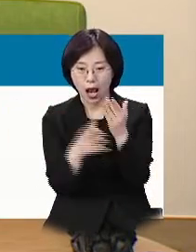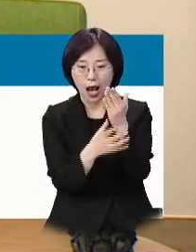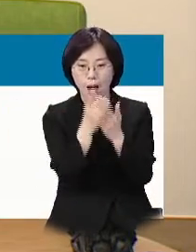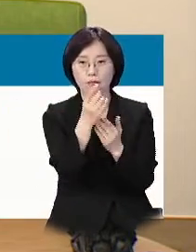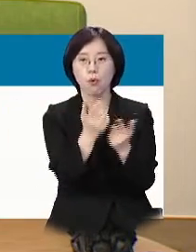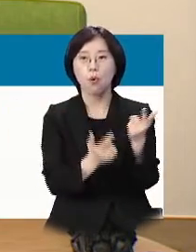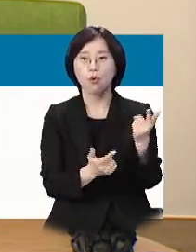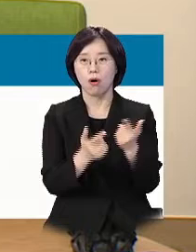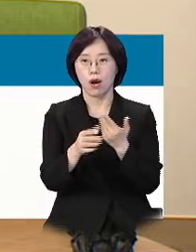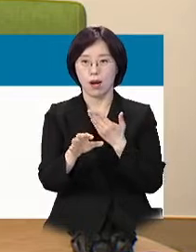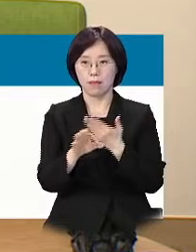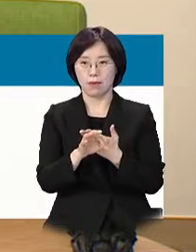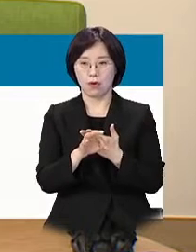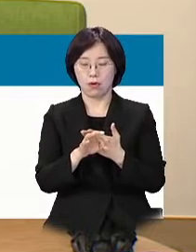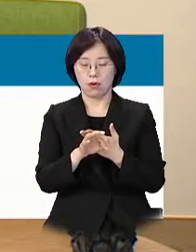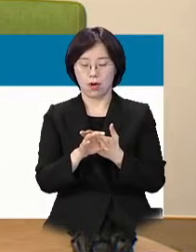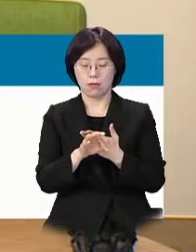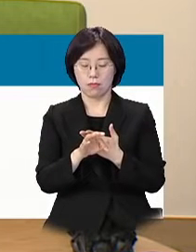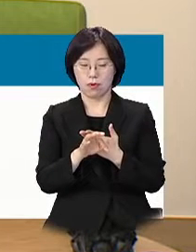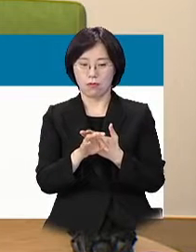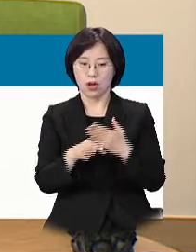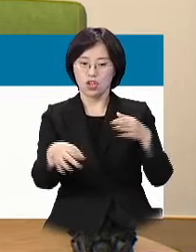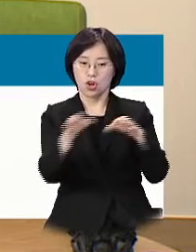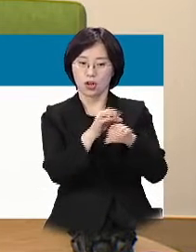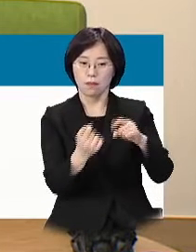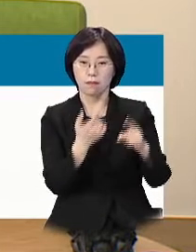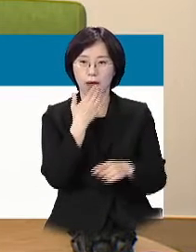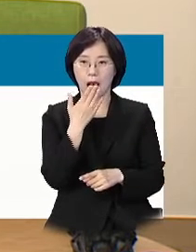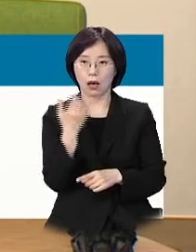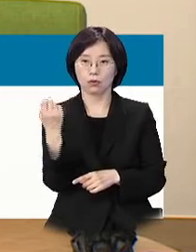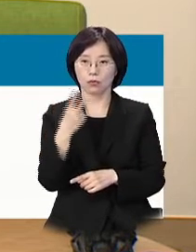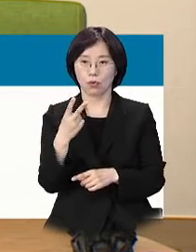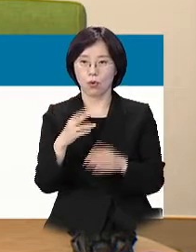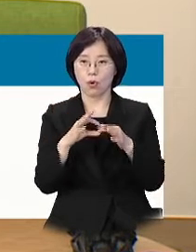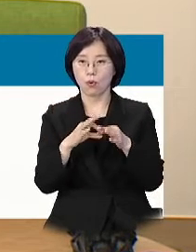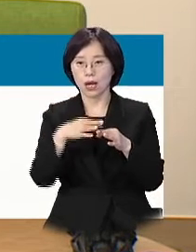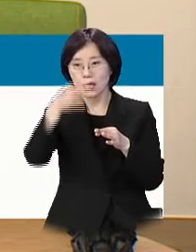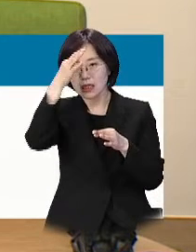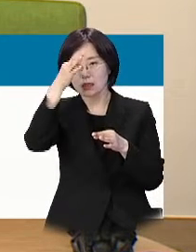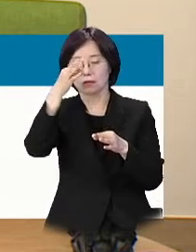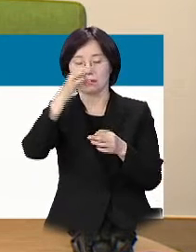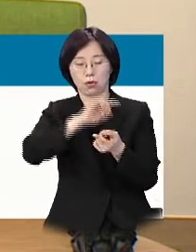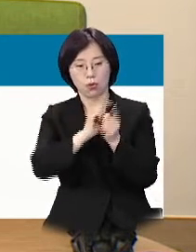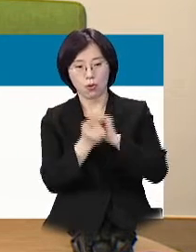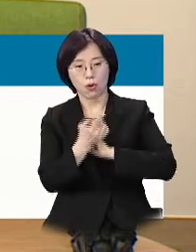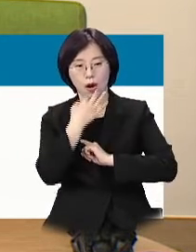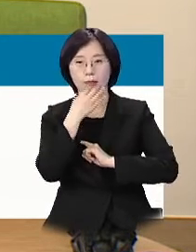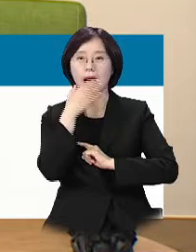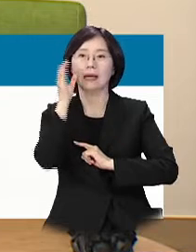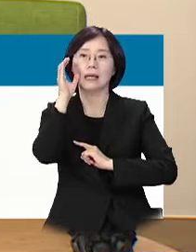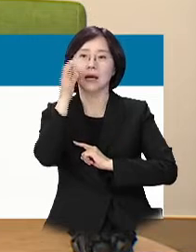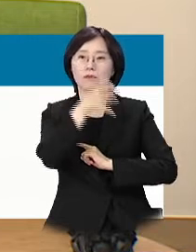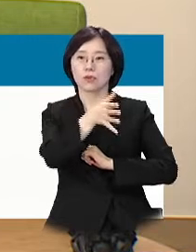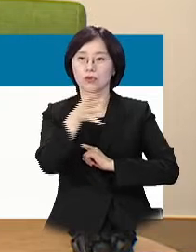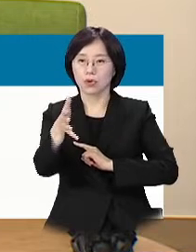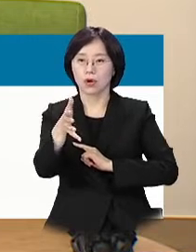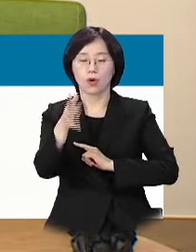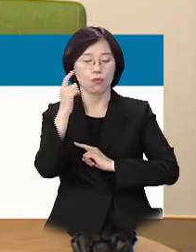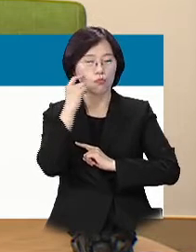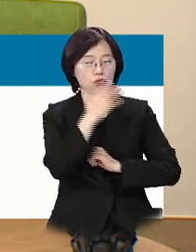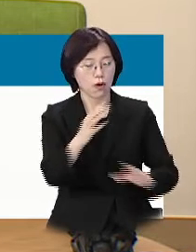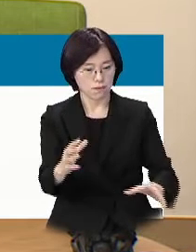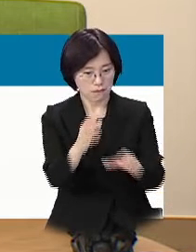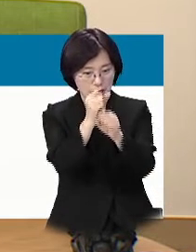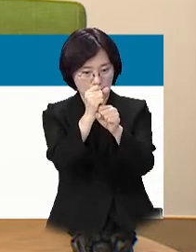조정함으로써 그 규모의 경제도 살리고 또 사쿠 연계 기능을 통해서 시너지효과가 악기도 됩니다 분야별로 관계에 관해 의견을 좀